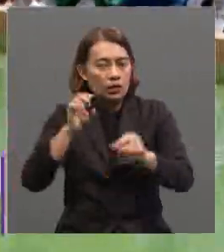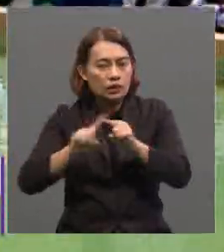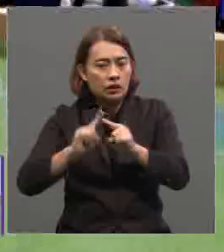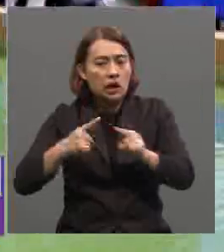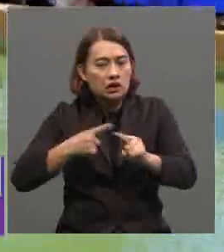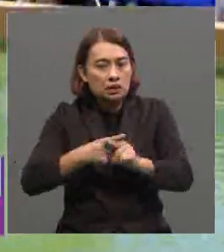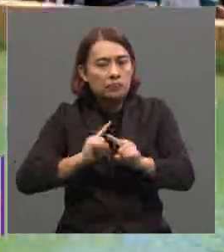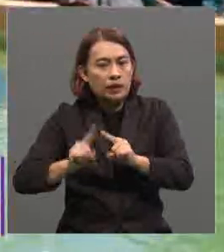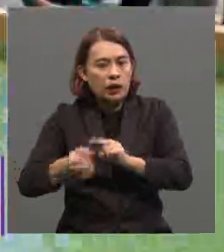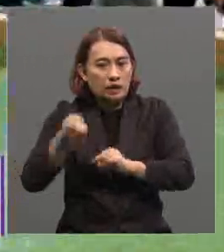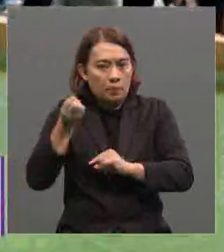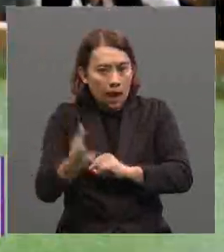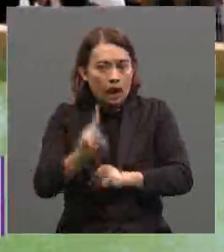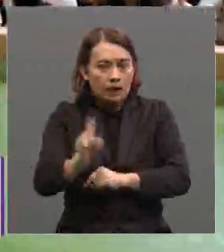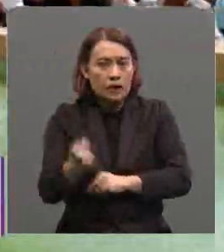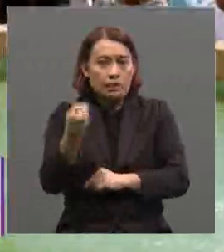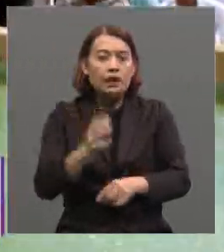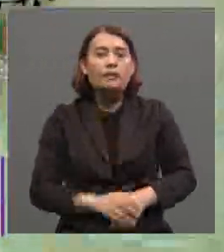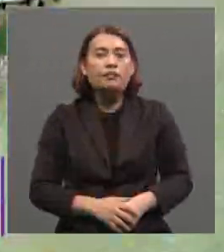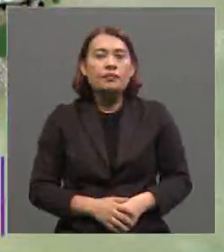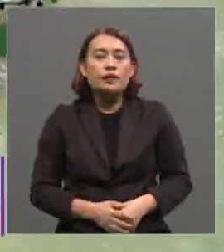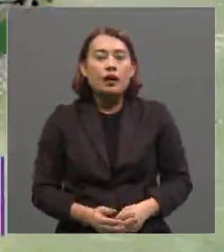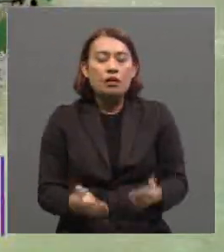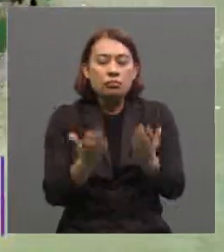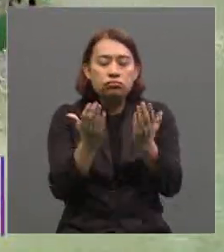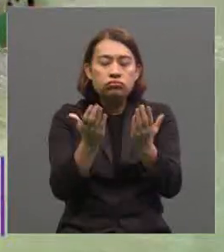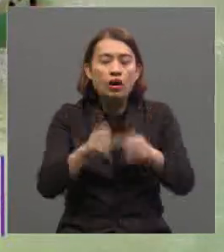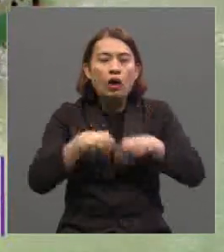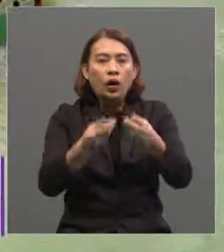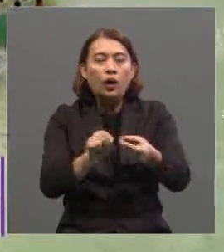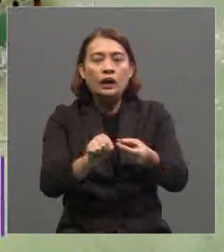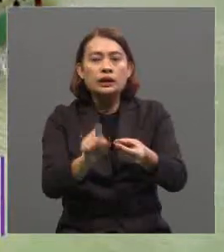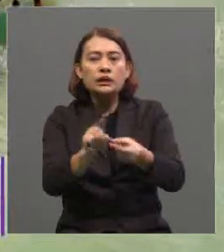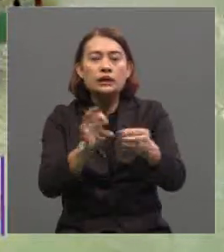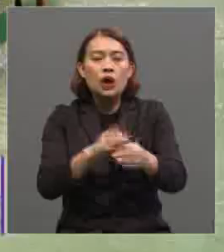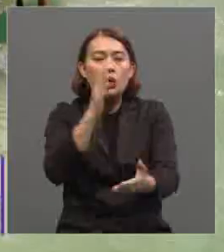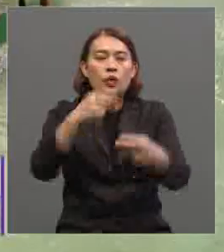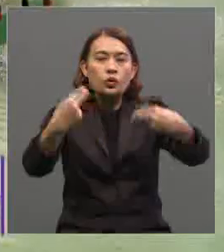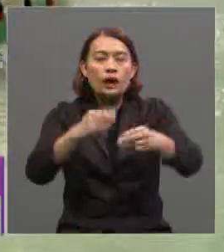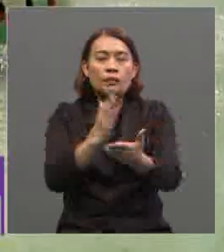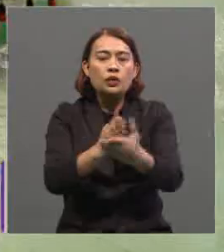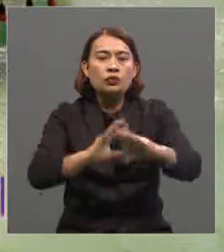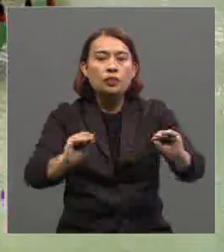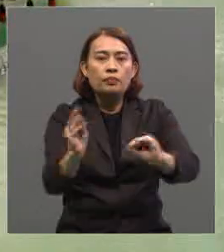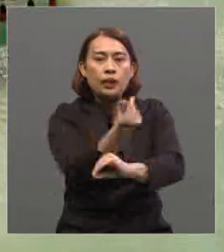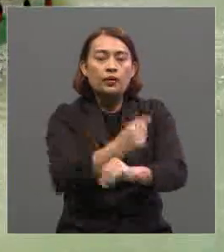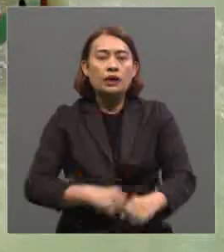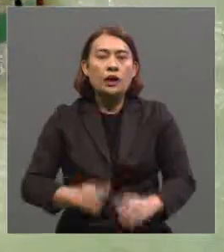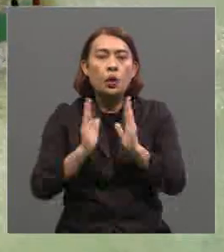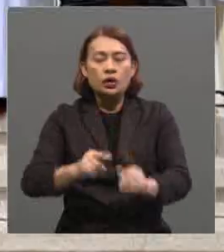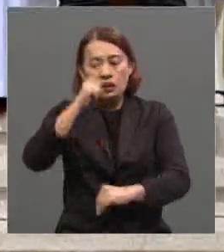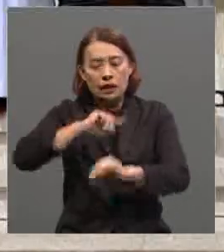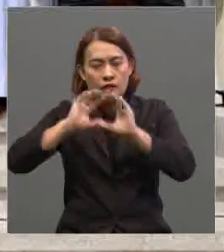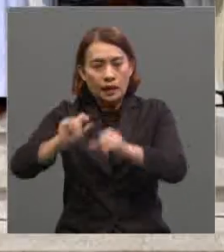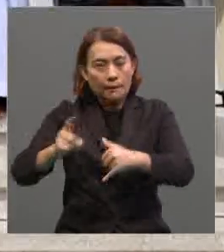รือนบาดเจ็บและเสียชีวิตจำนวนมากและขอพรให้ยุติสงครามโดยเร็วรวมทั้งขอให้ปล่อยตัวประกันชาวไทยที่ถูกจับกุม